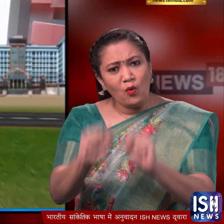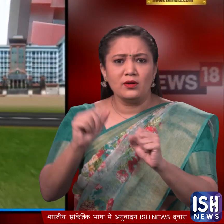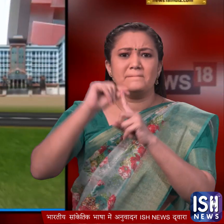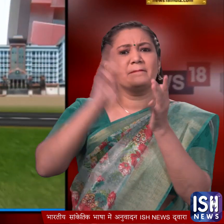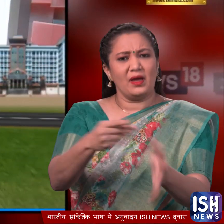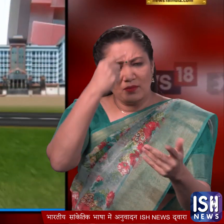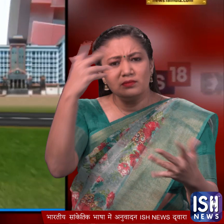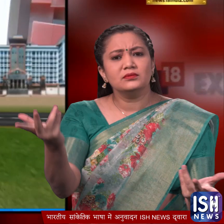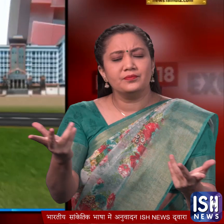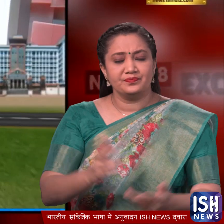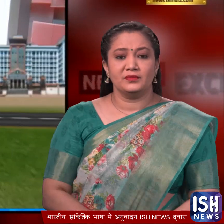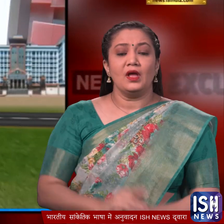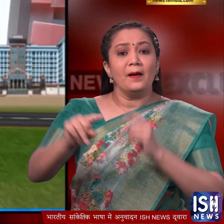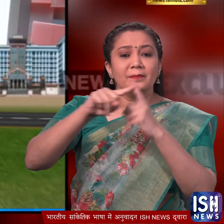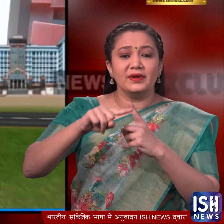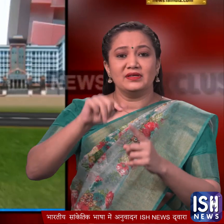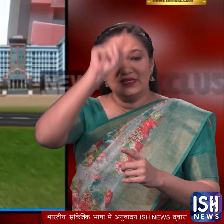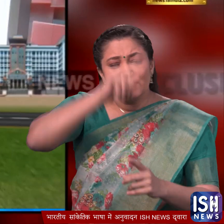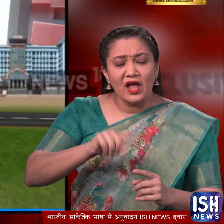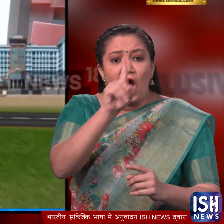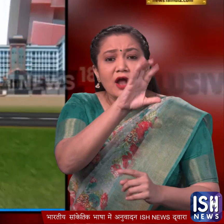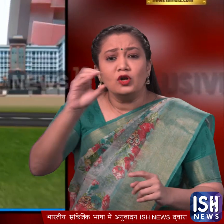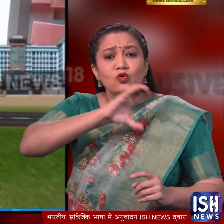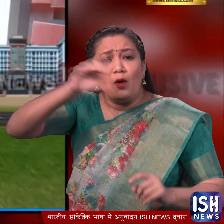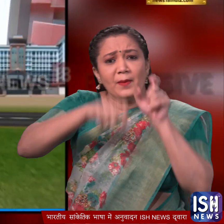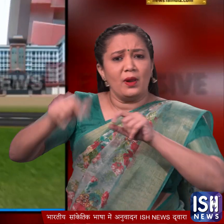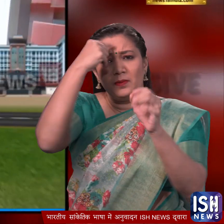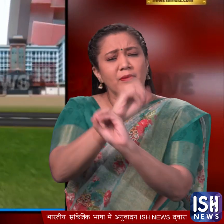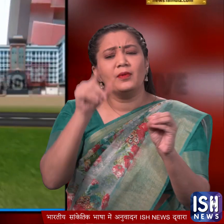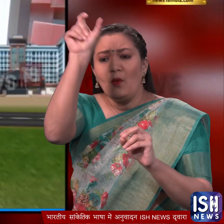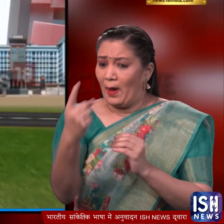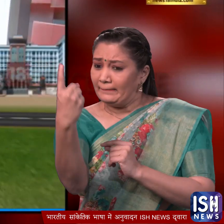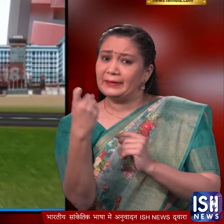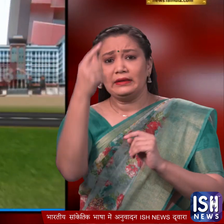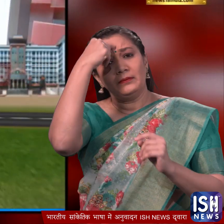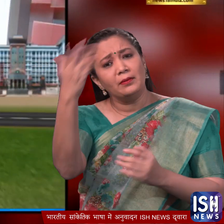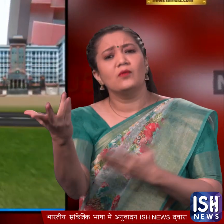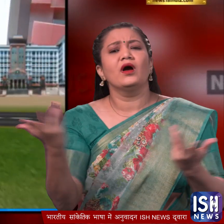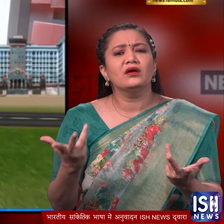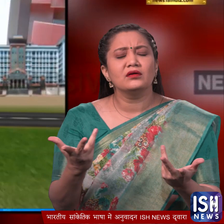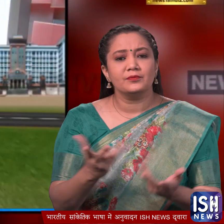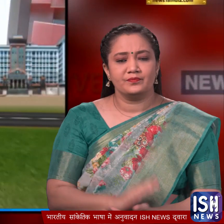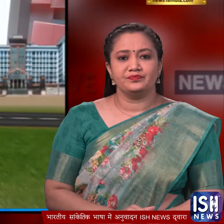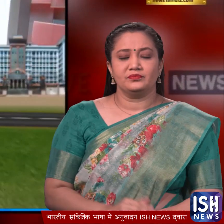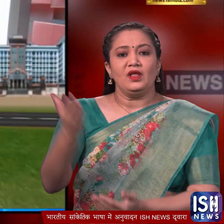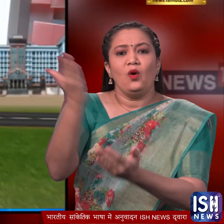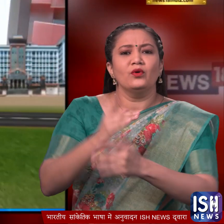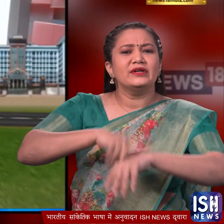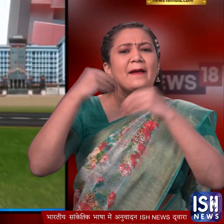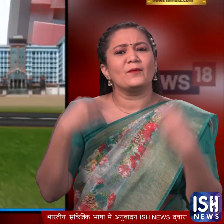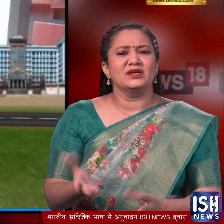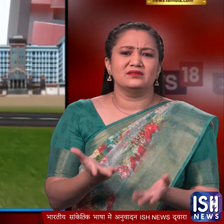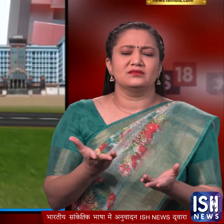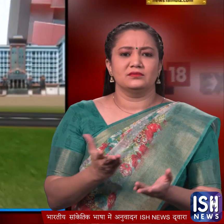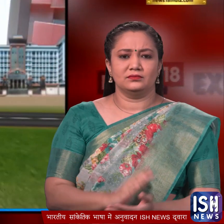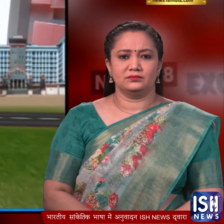और देश के नहीं है। अदालत ने आगे यह भी कहा था कि देश के 100 करोड़ लोगों को इस पर आपत्ति नहीं है तो उनको क्यों है। ऐसे में याचिकाकर्ता सिर्फ अदालत